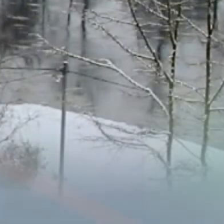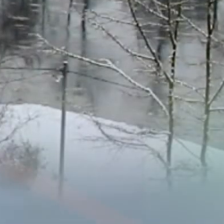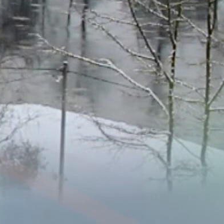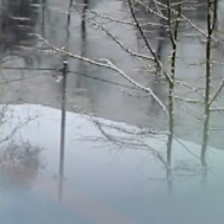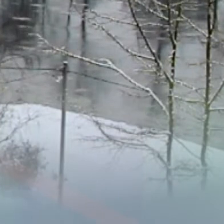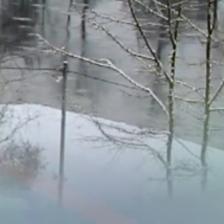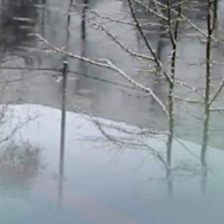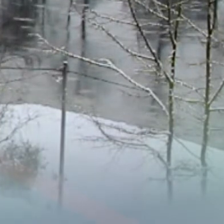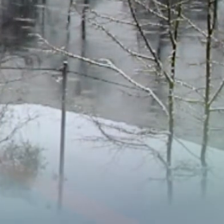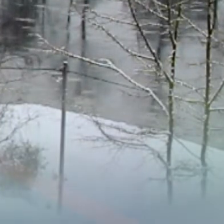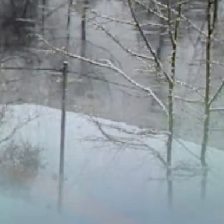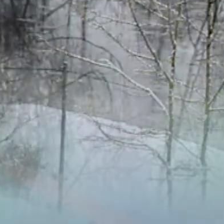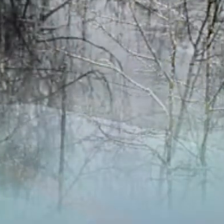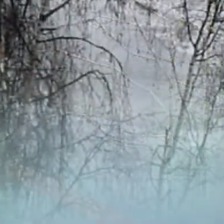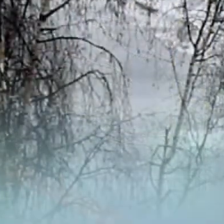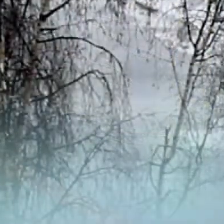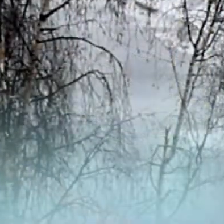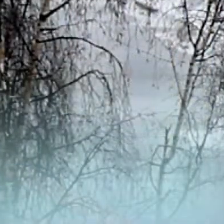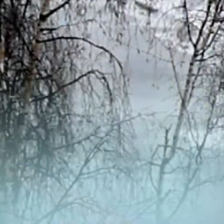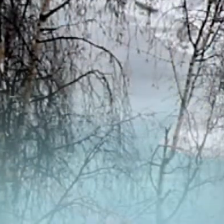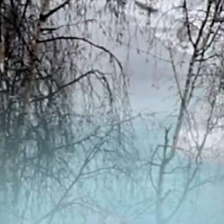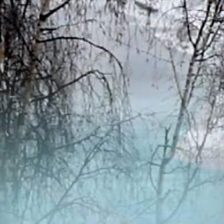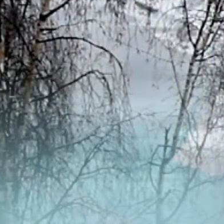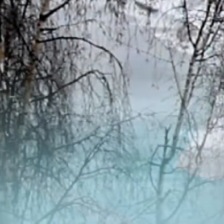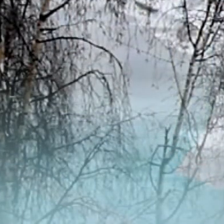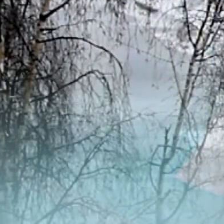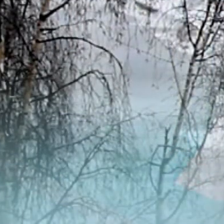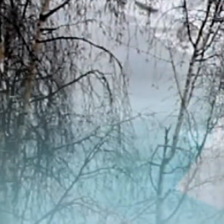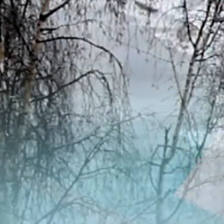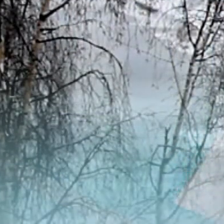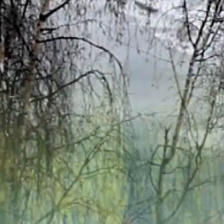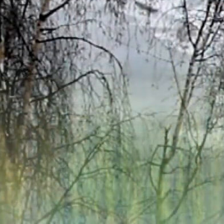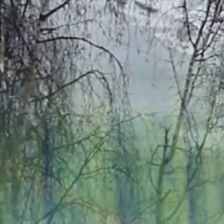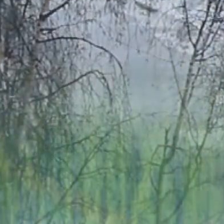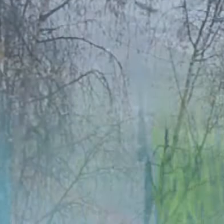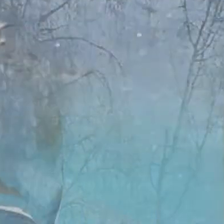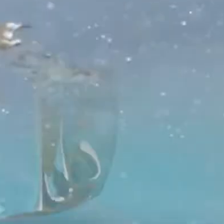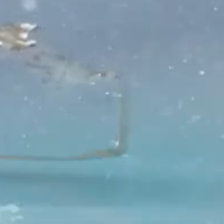Ева, Ян, Якуб, Марына, Мікалай і Павел.